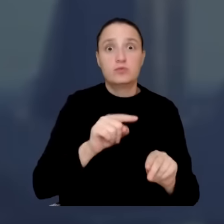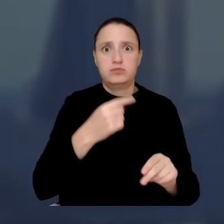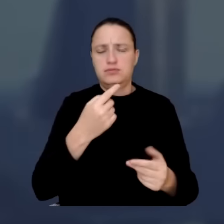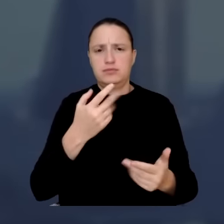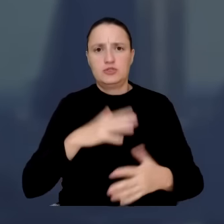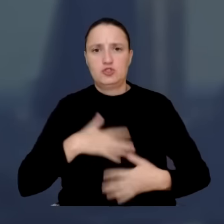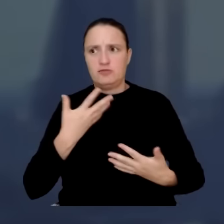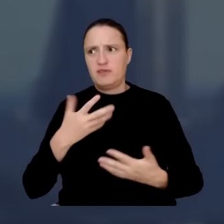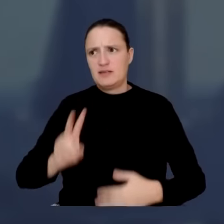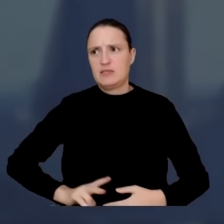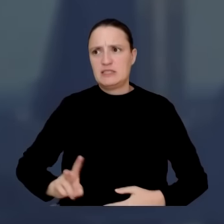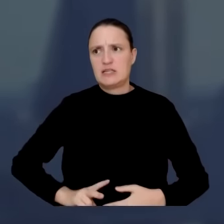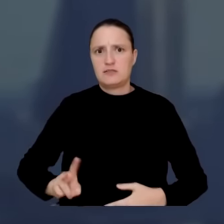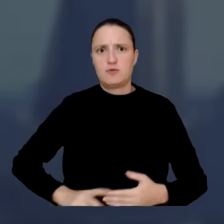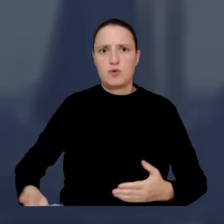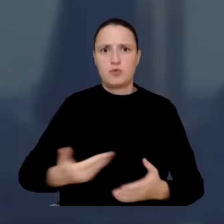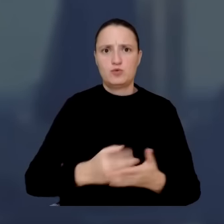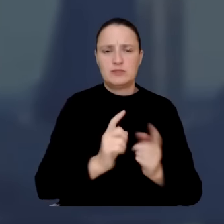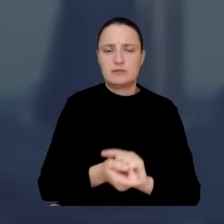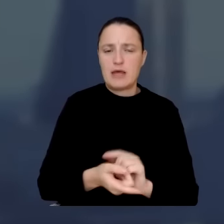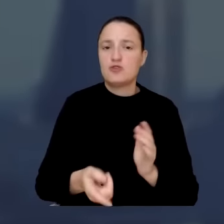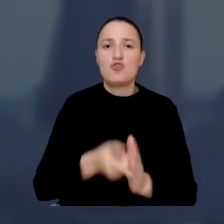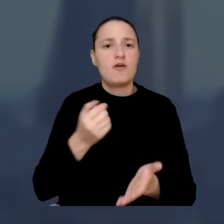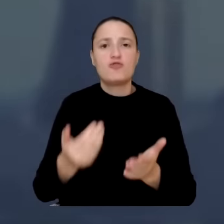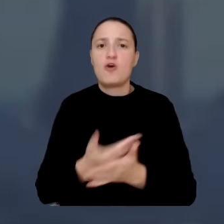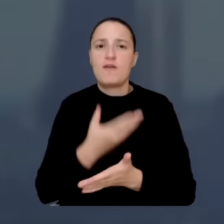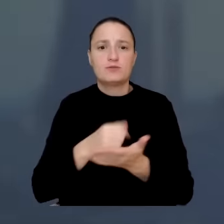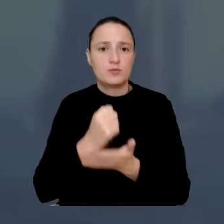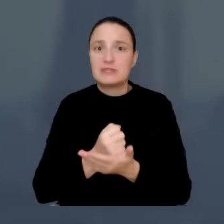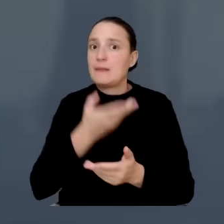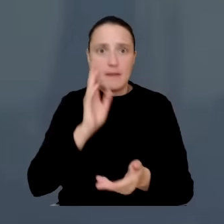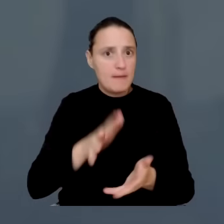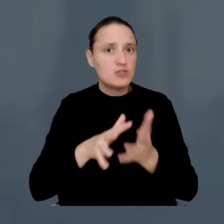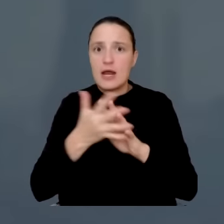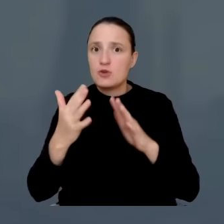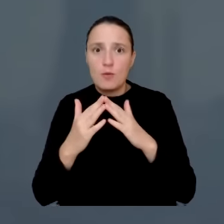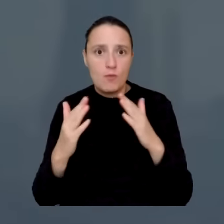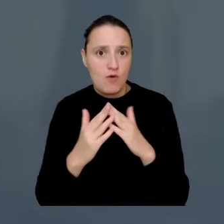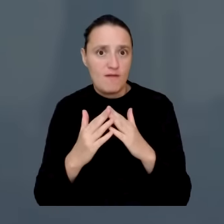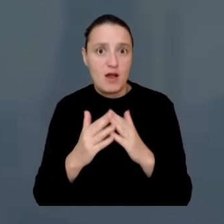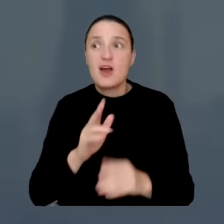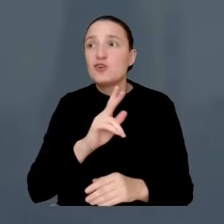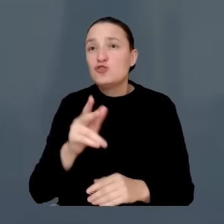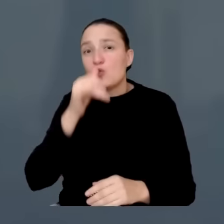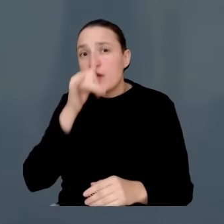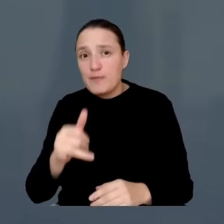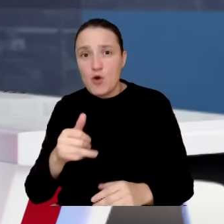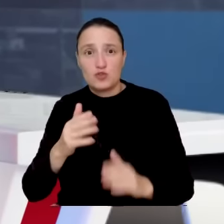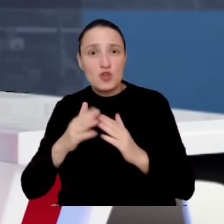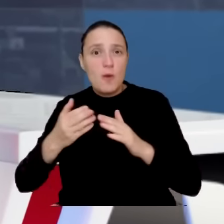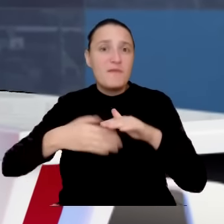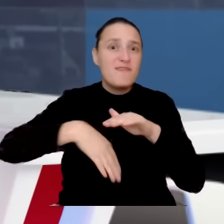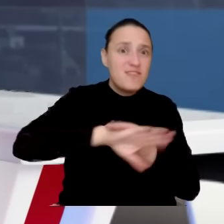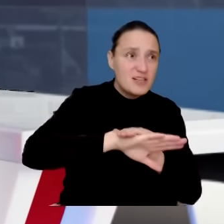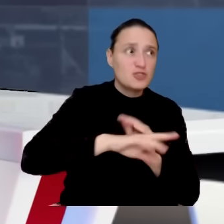proponuje zdrowia to mają być nowe przepisy że nie będzie już tej rehabilitacji domowej czyli dla tych osób które nie są w stanie wyjść z domu i to jest